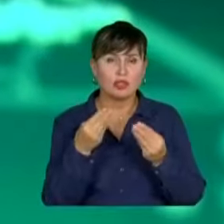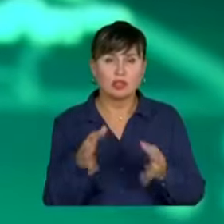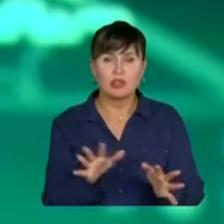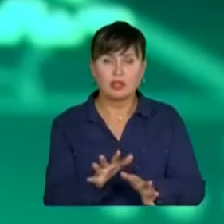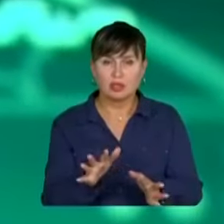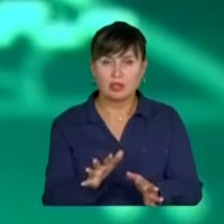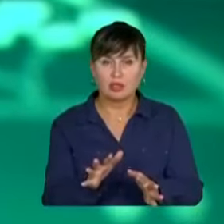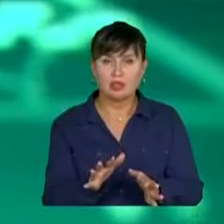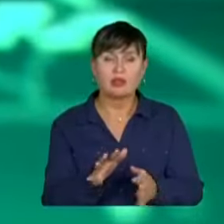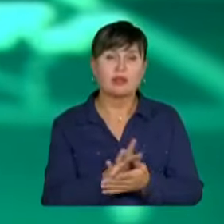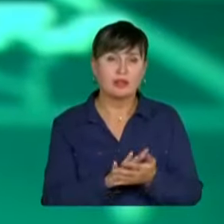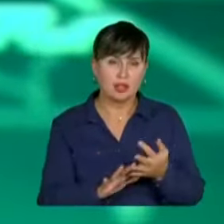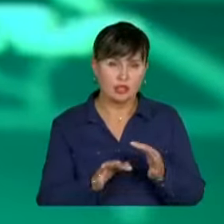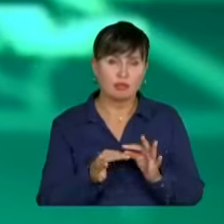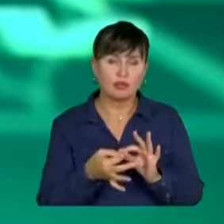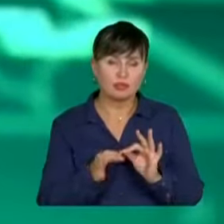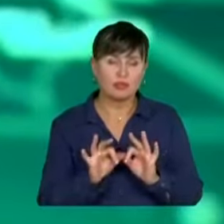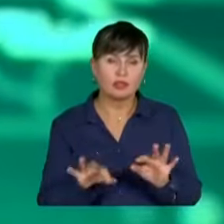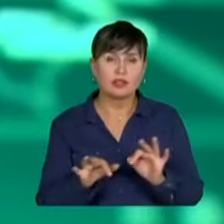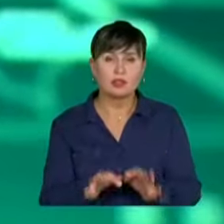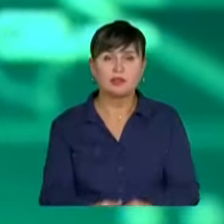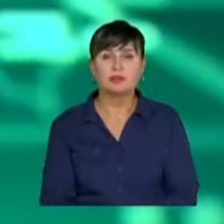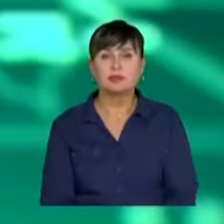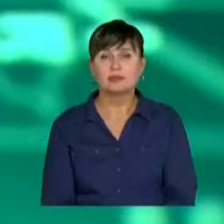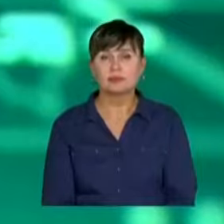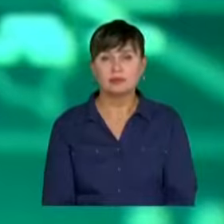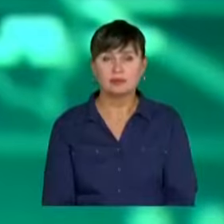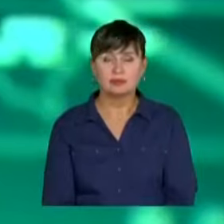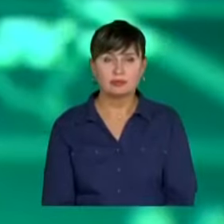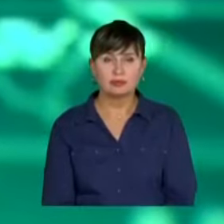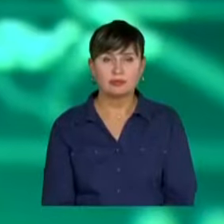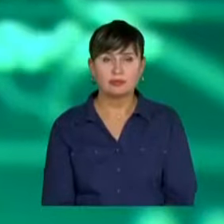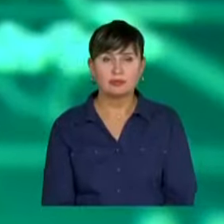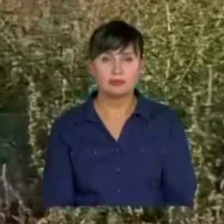жители. Резабек Ахметов разбирался, насколько все серьезно.